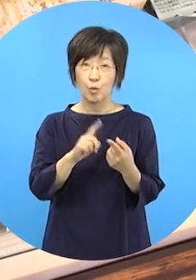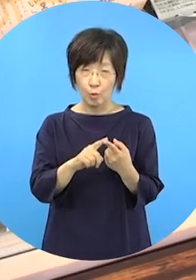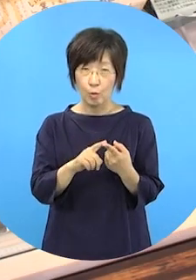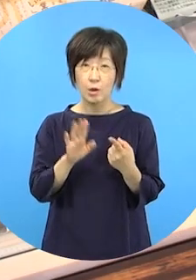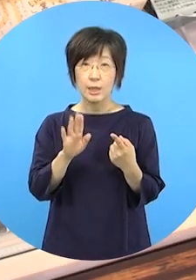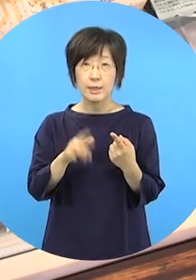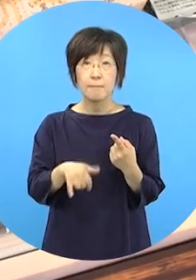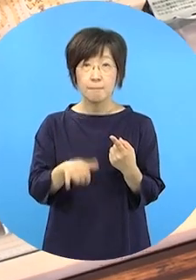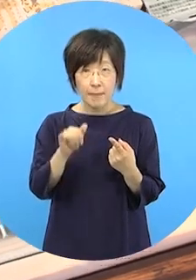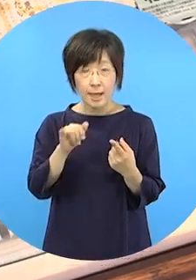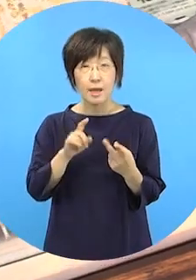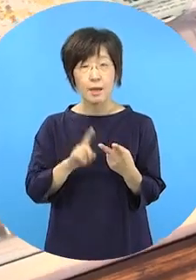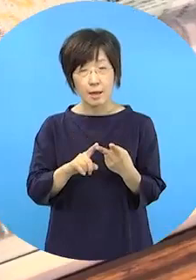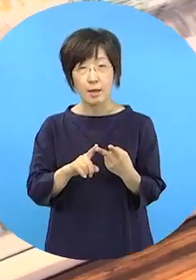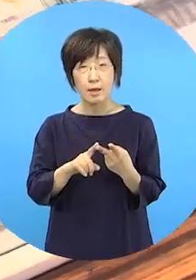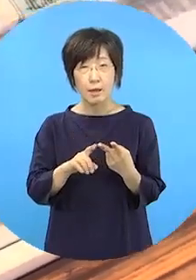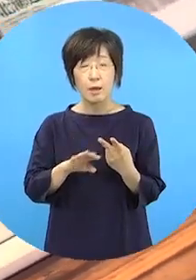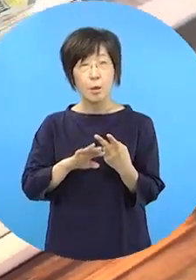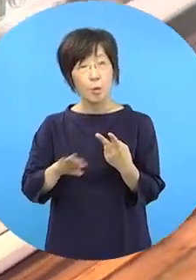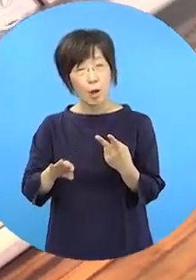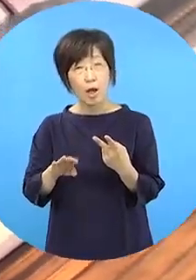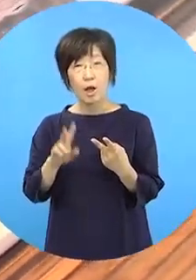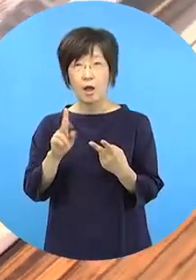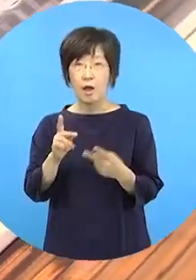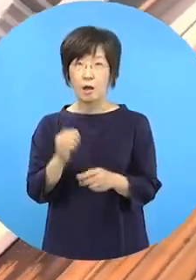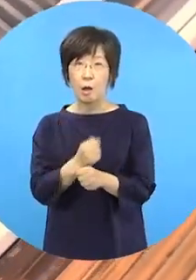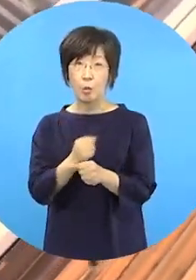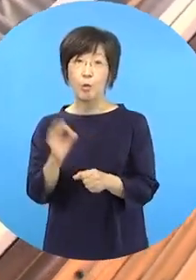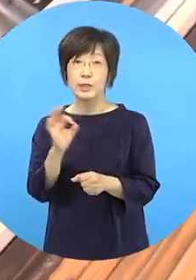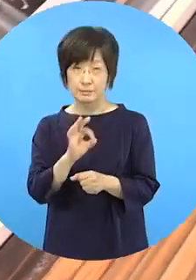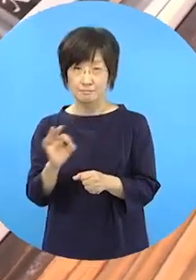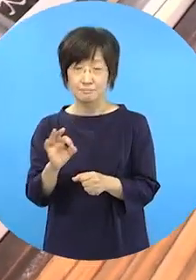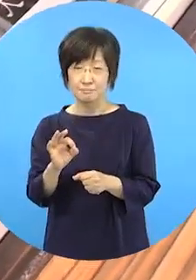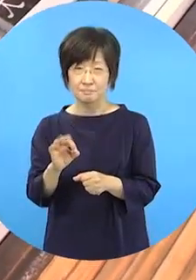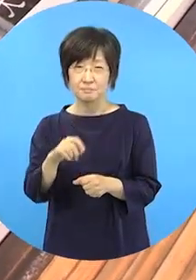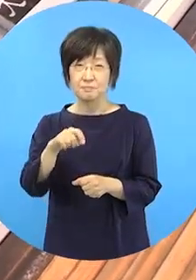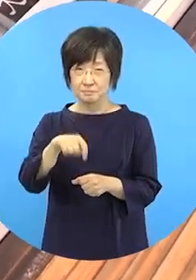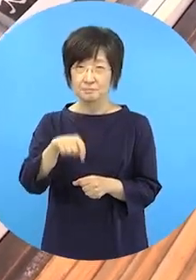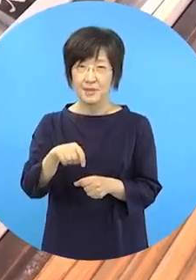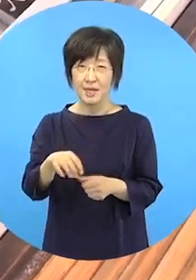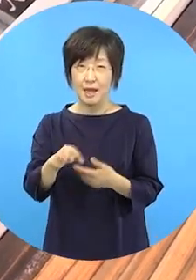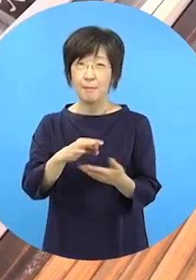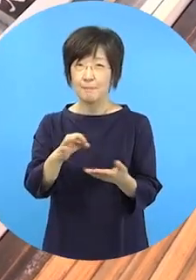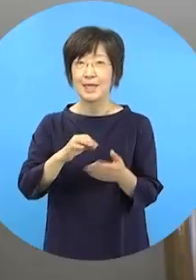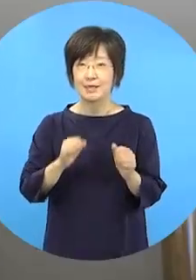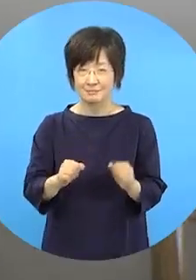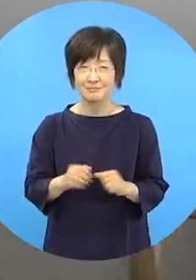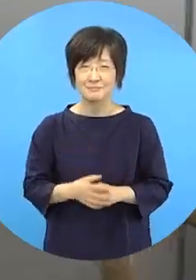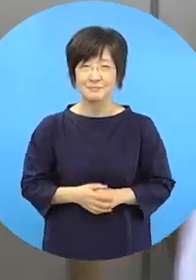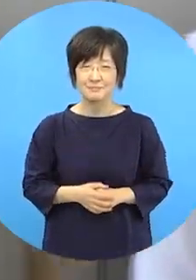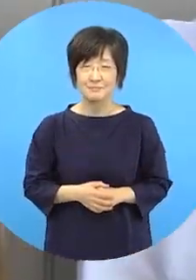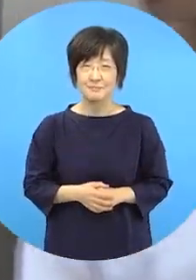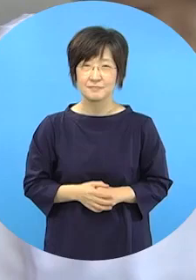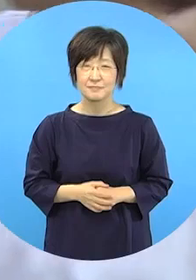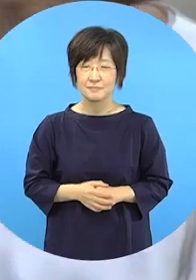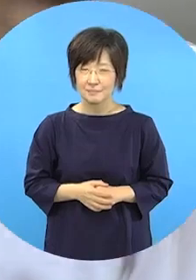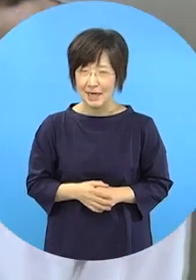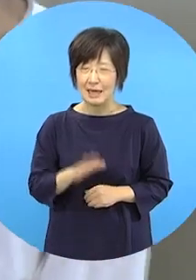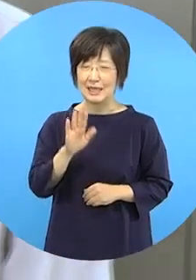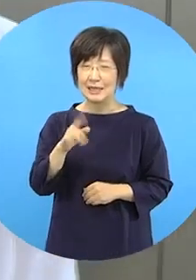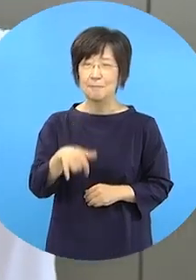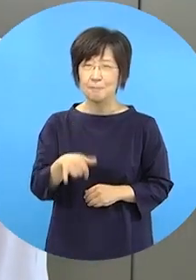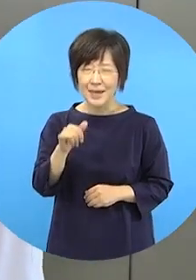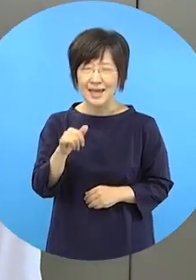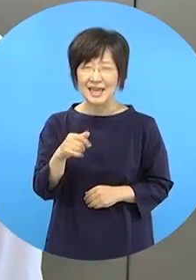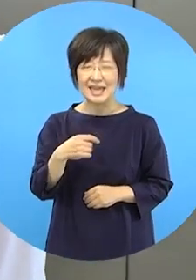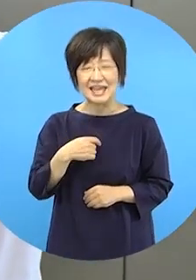ったテンペ、あるいはそれに付随する加工品をここで販売していきますね。 テンペって私自